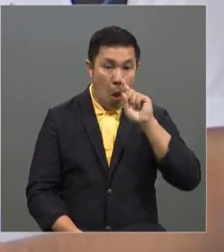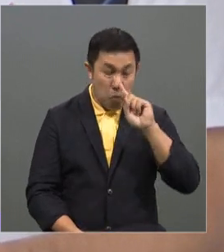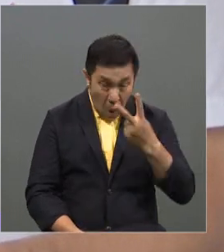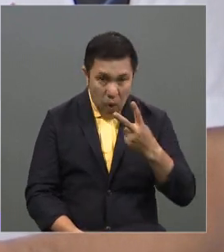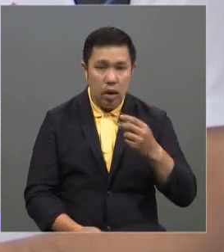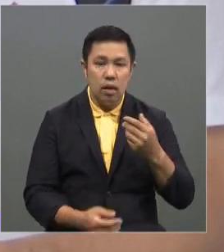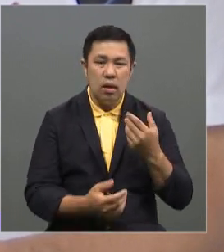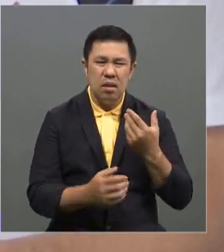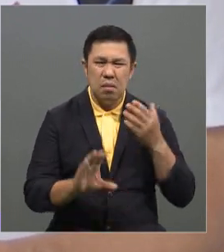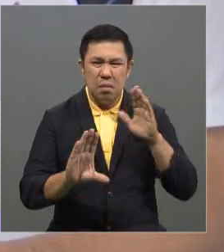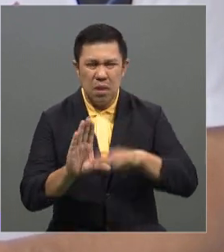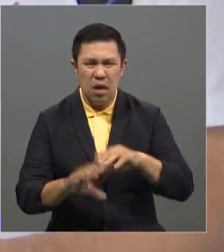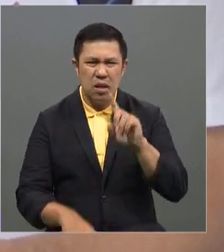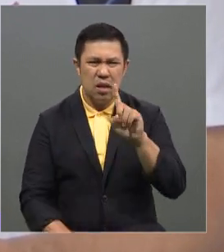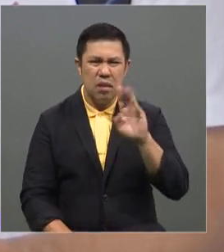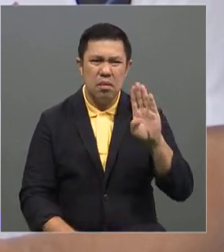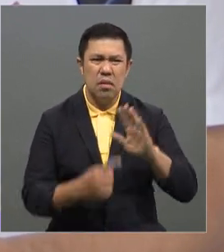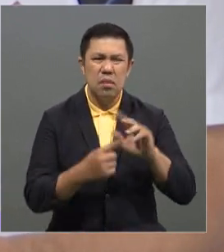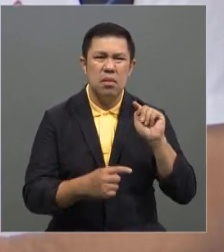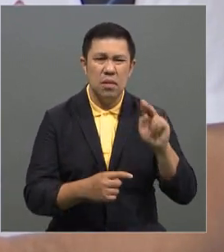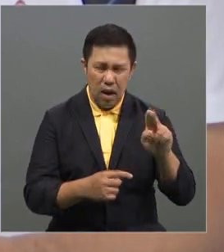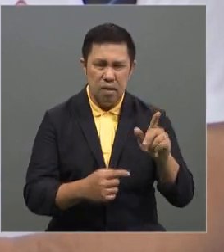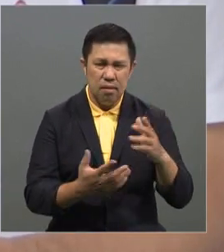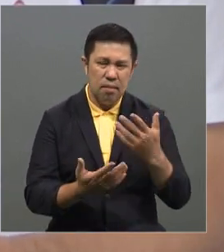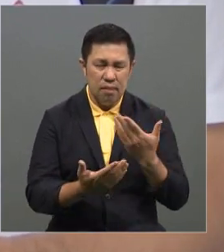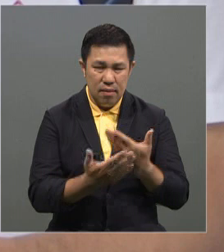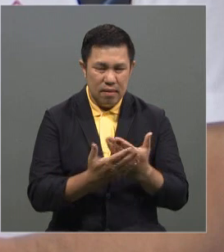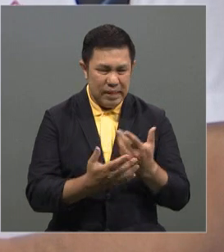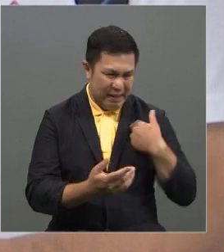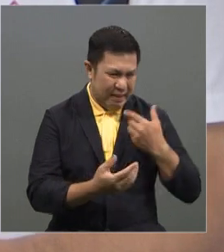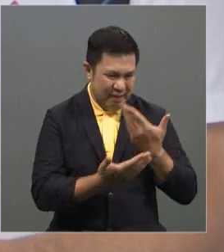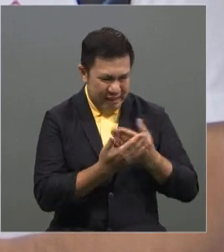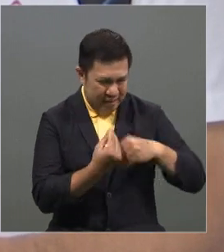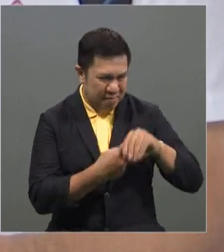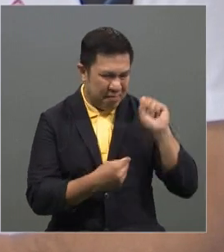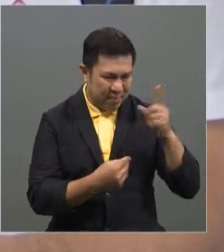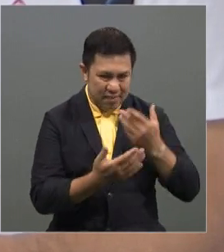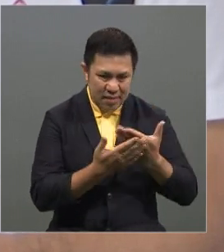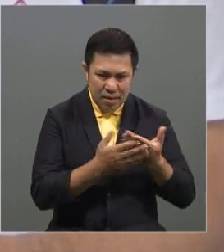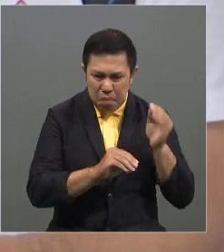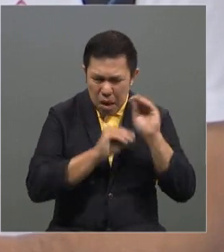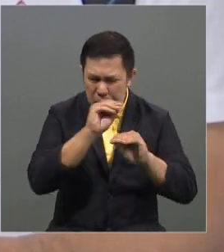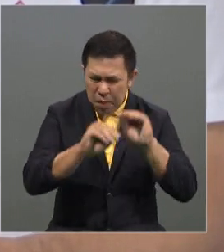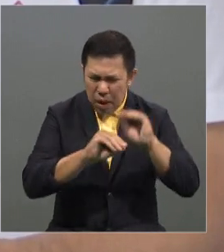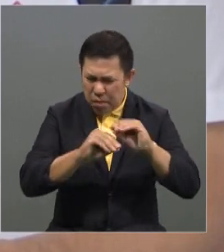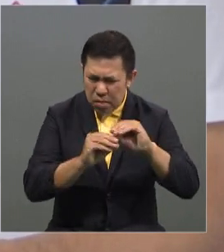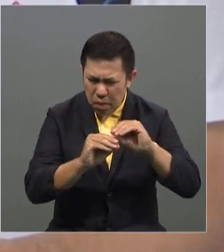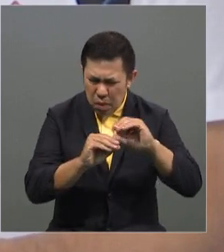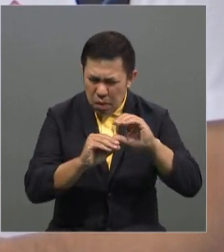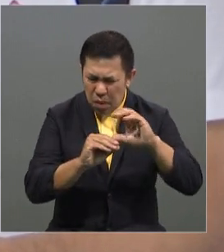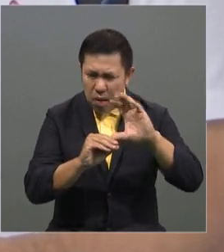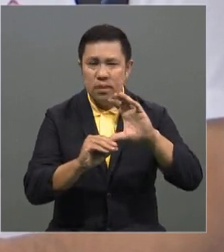เพราะนั้นต้องใช้เงินค่ะก็เลยลงไปแค่บาทเดียวแล้วหลังจากนั้นก็คือสมทบไปเรื่อยๆค่ะสมทบไปเรื่อยๆ